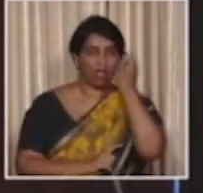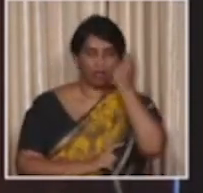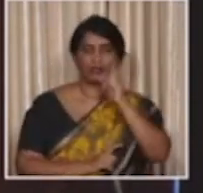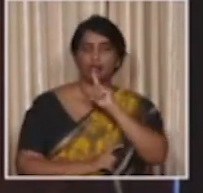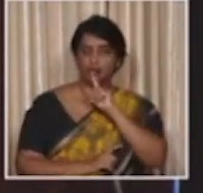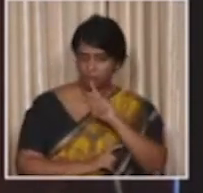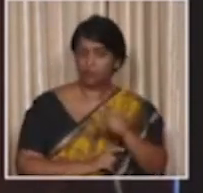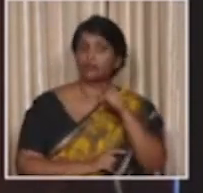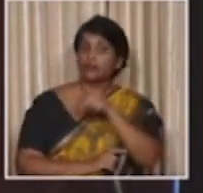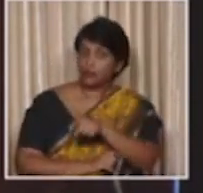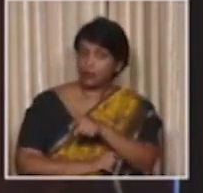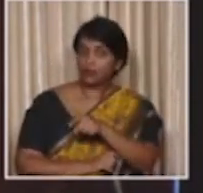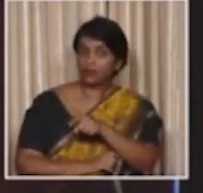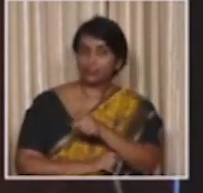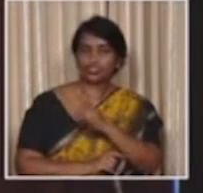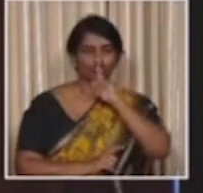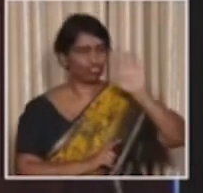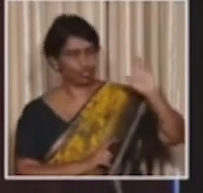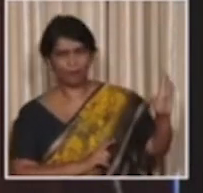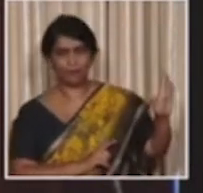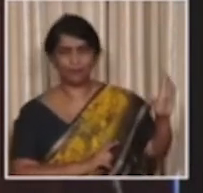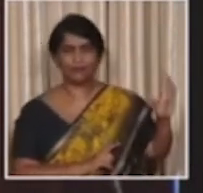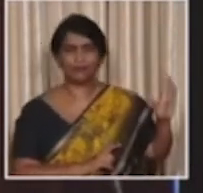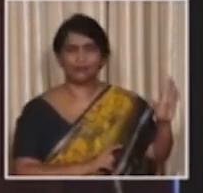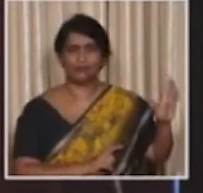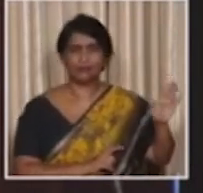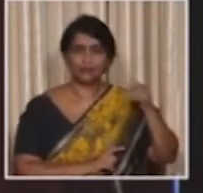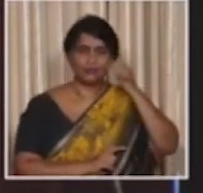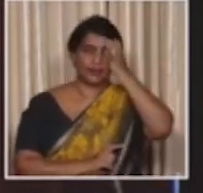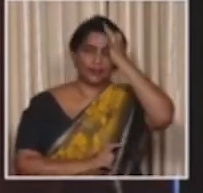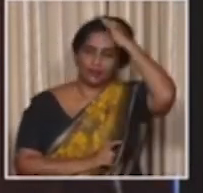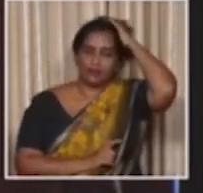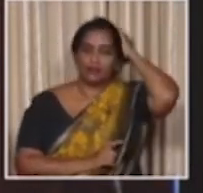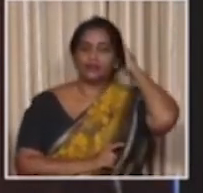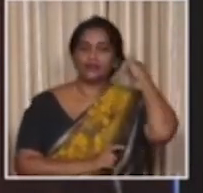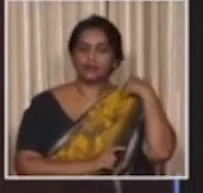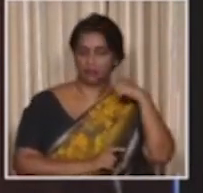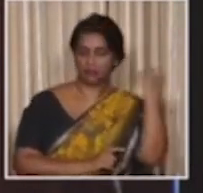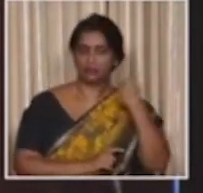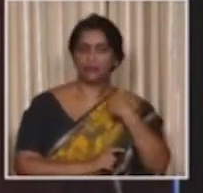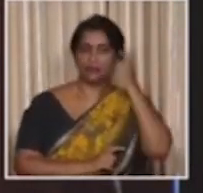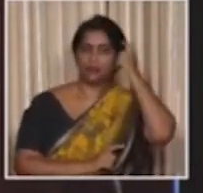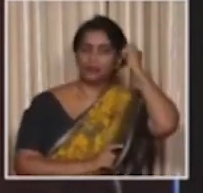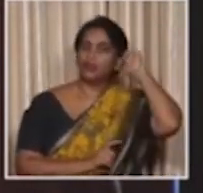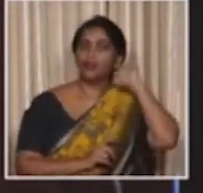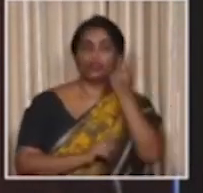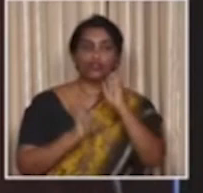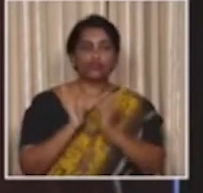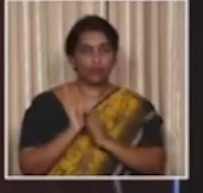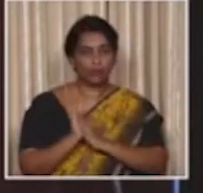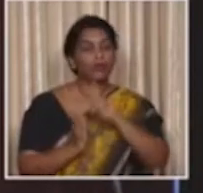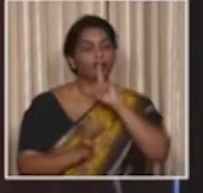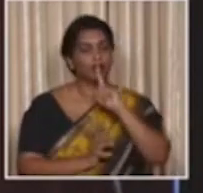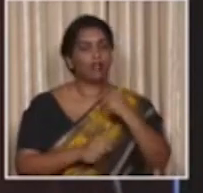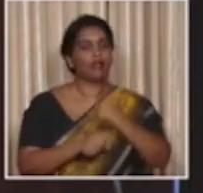කරයි. ඒ නිසා එතුමා ඔබතුමා කටවහගෙන ඉන්නක පොඩ්ඩක් ඒ නිසා මට කතා කරන්න දෙන්න. මුදල් කාර්ක සභාවේ සභාපතිතුමා යෝජනා